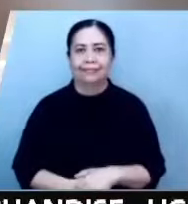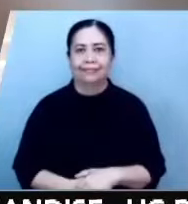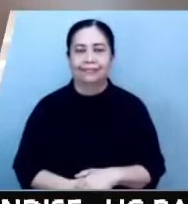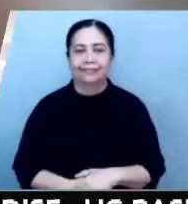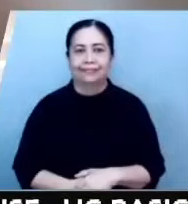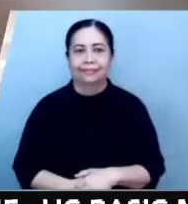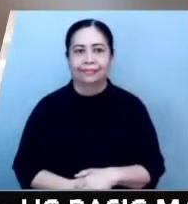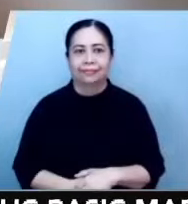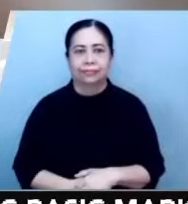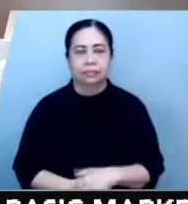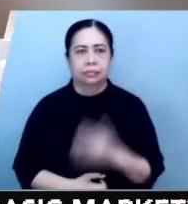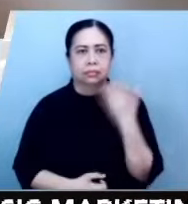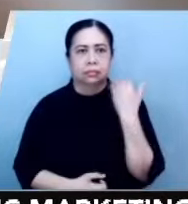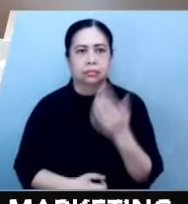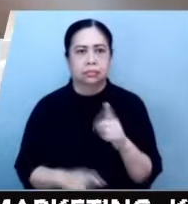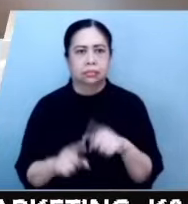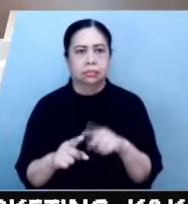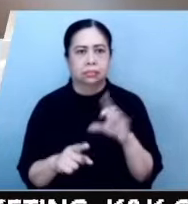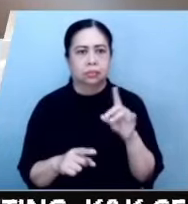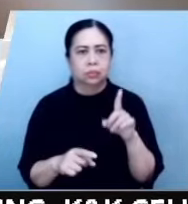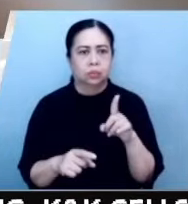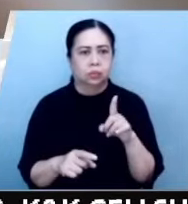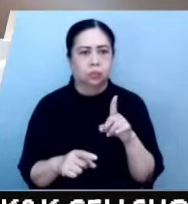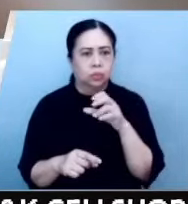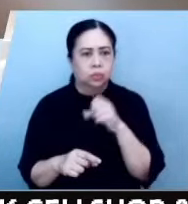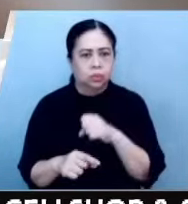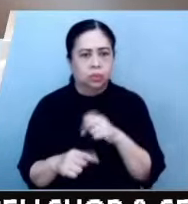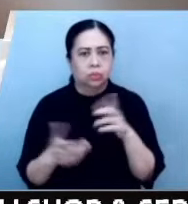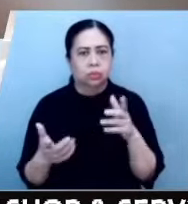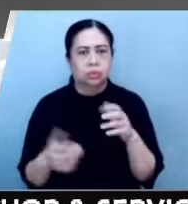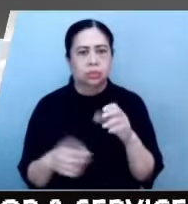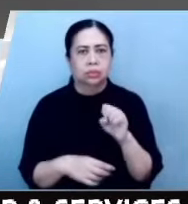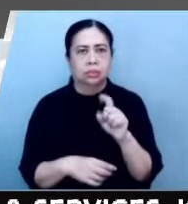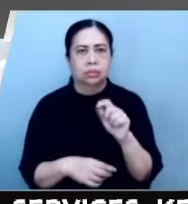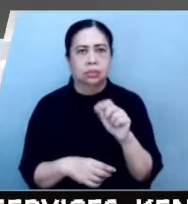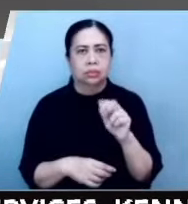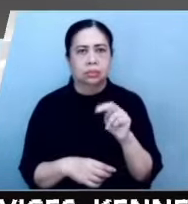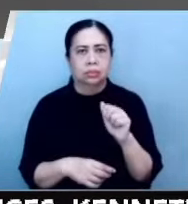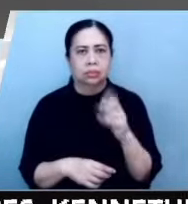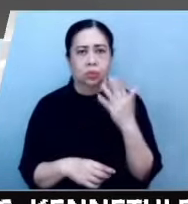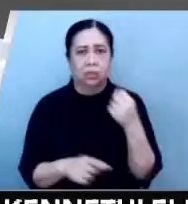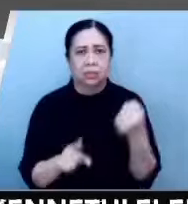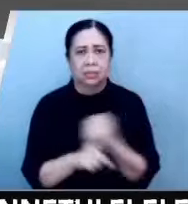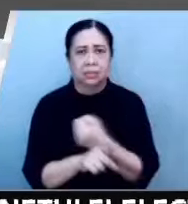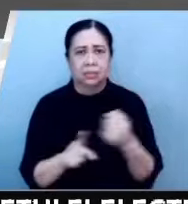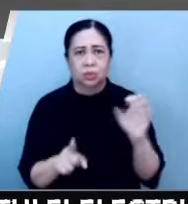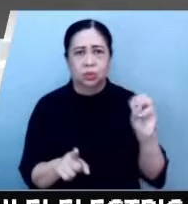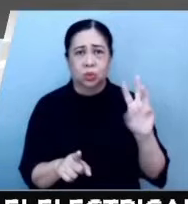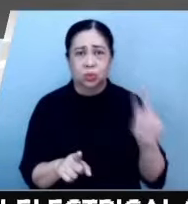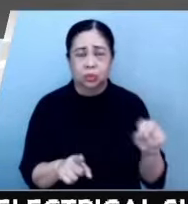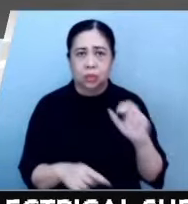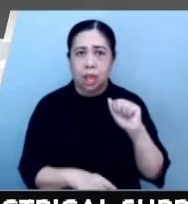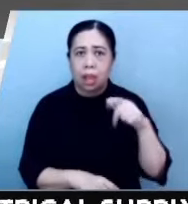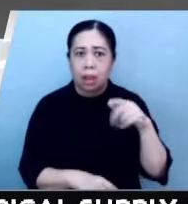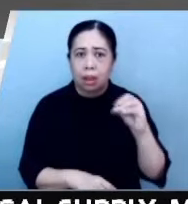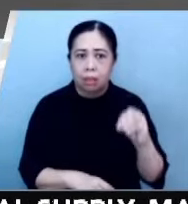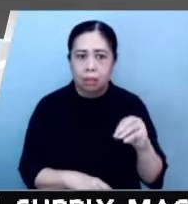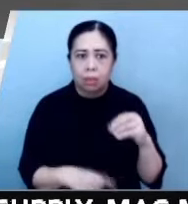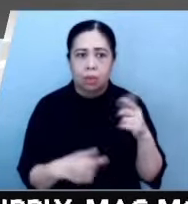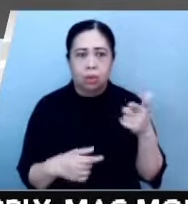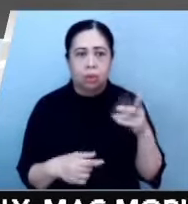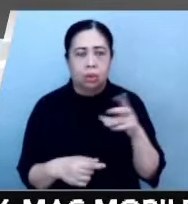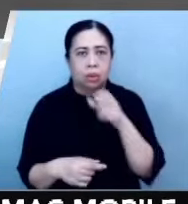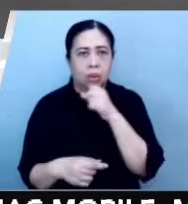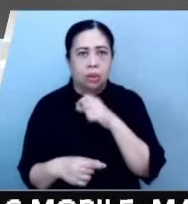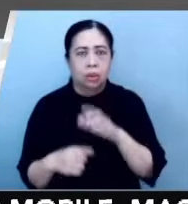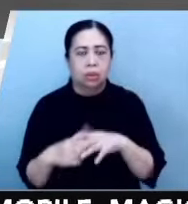Patay ang isang lalaking 81 taong gulang sa Santa Ana, Maynila matapos bugbugin umano ng apo niyang 27 taong gulang. Nagtamo